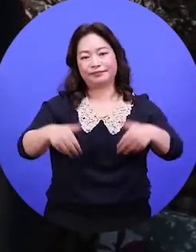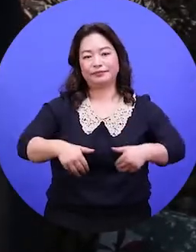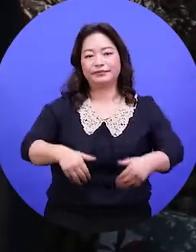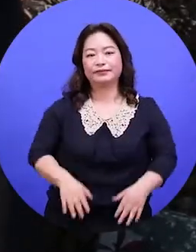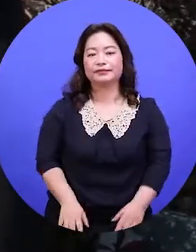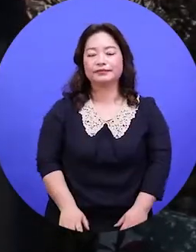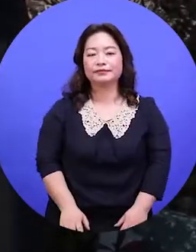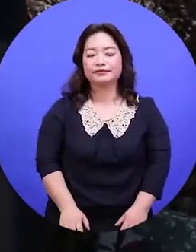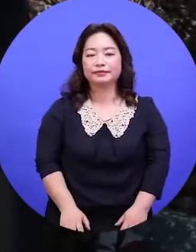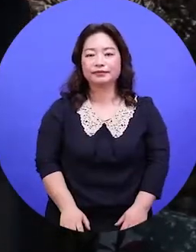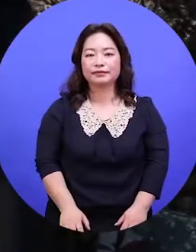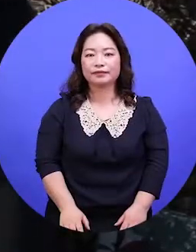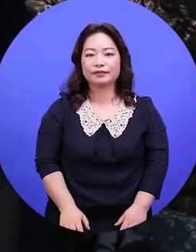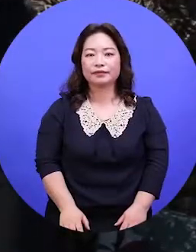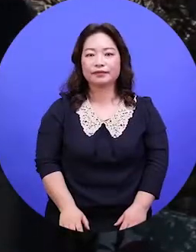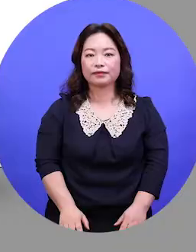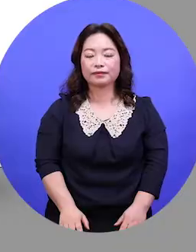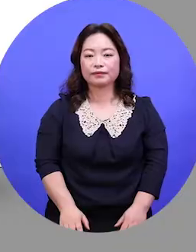잊지 않습니다.